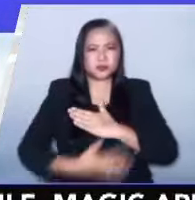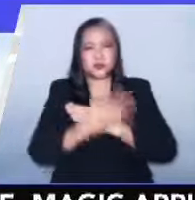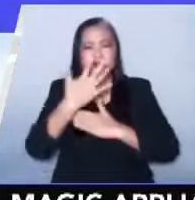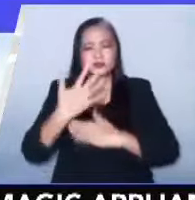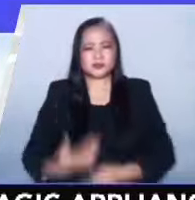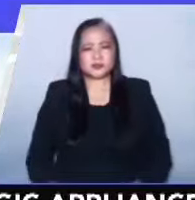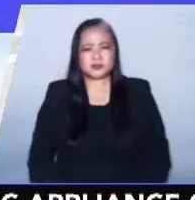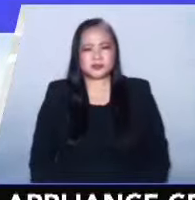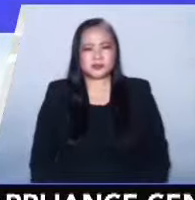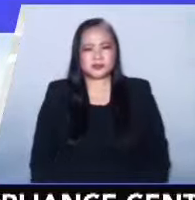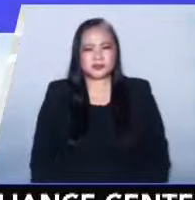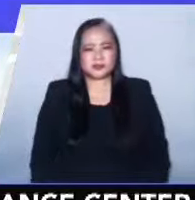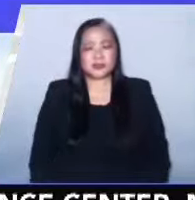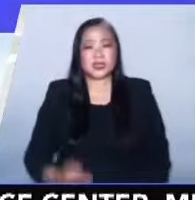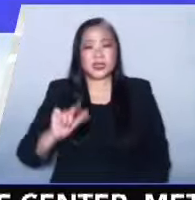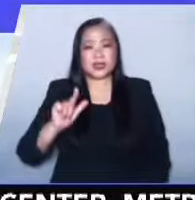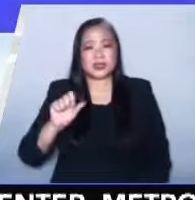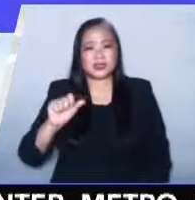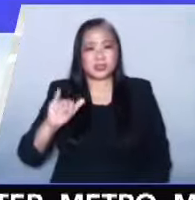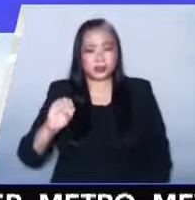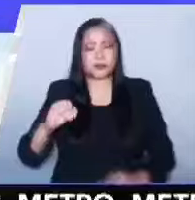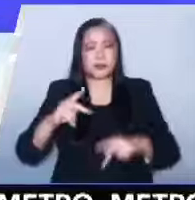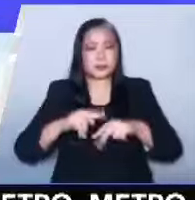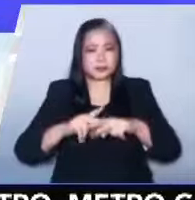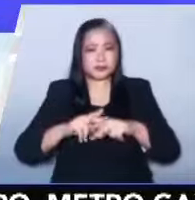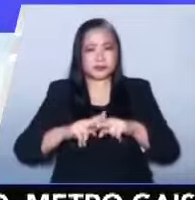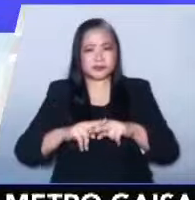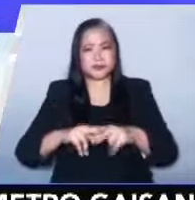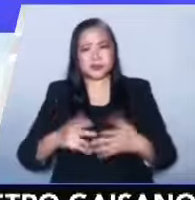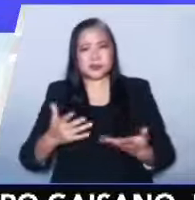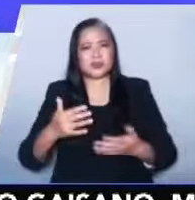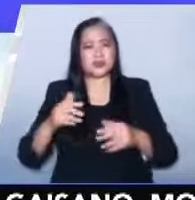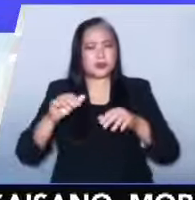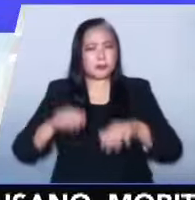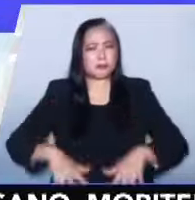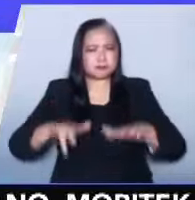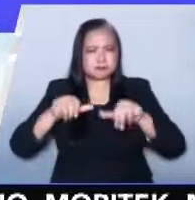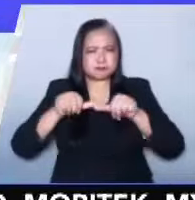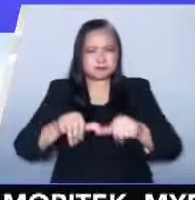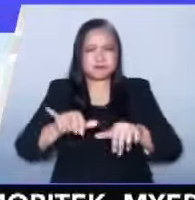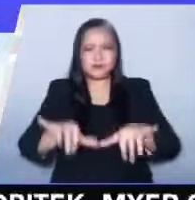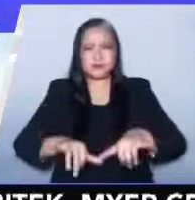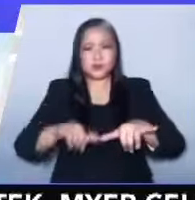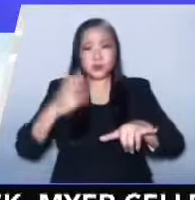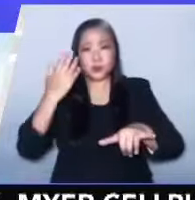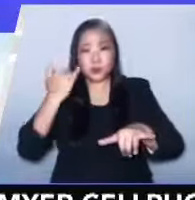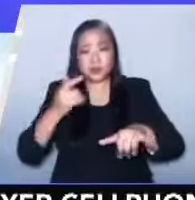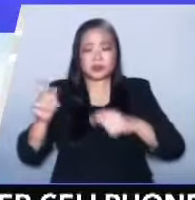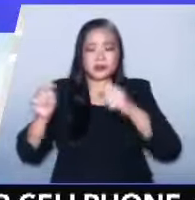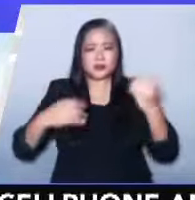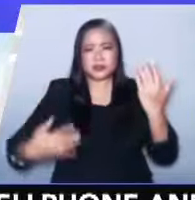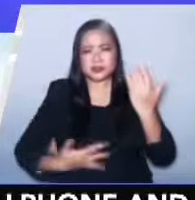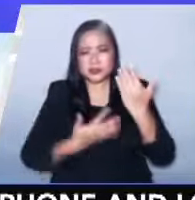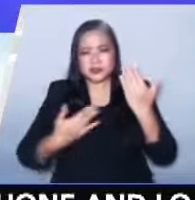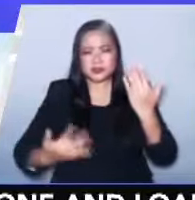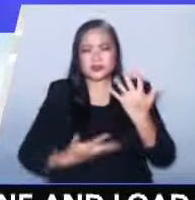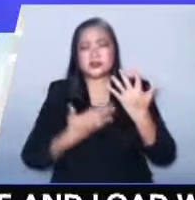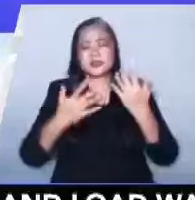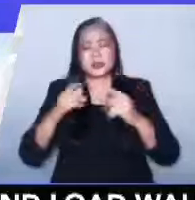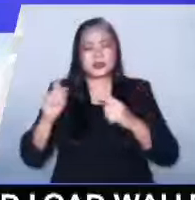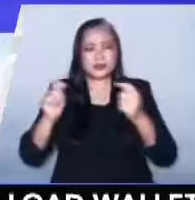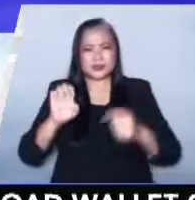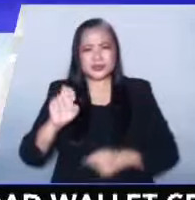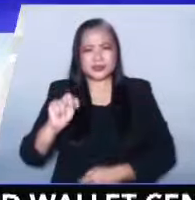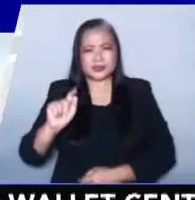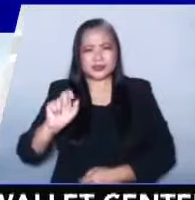Kalasyo, Pangasinan, hindi pa man tuluyang humuhupa ang baha sa Barangay Talibao dahil sa epekto ng habagat at nagdaang bagyong Enteng. Nangangamba ulit ang